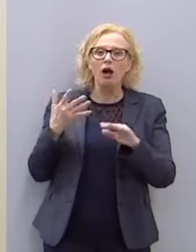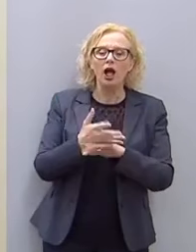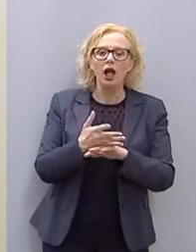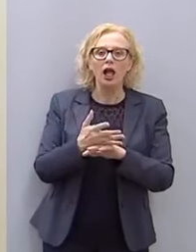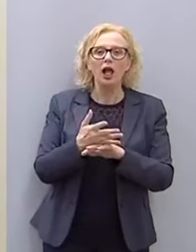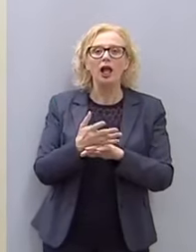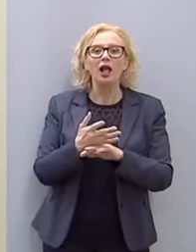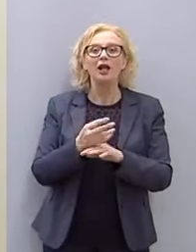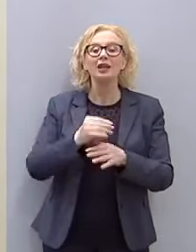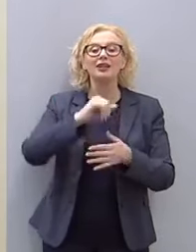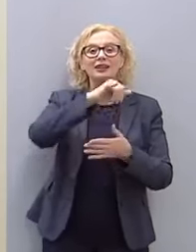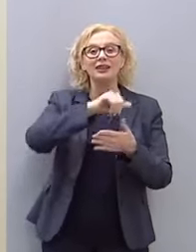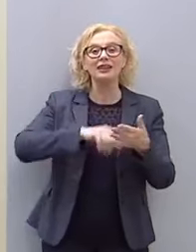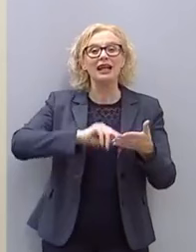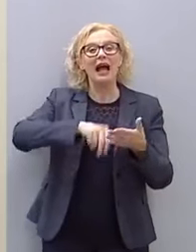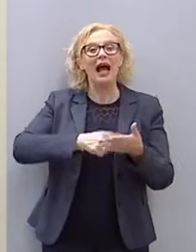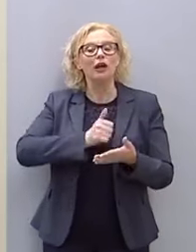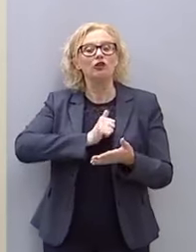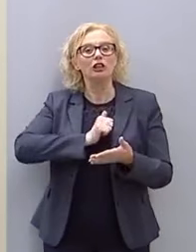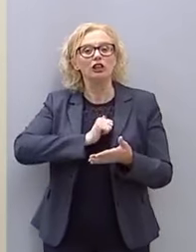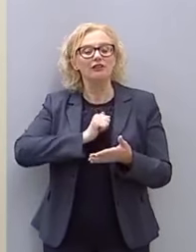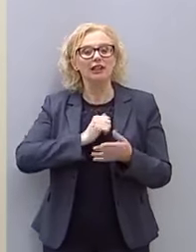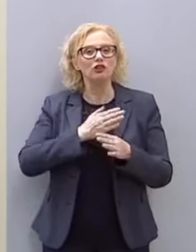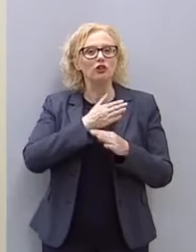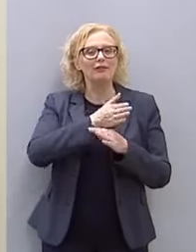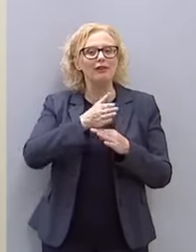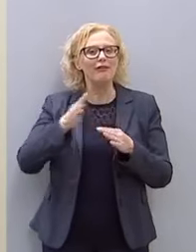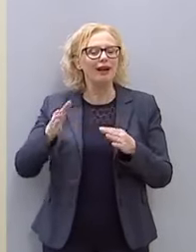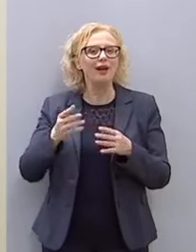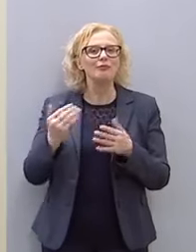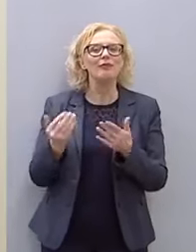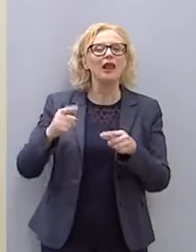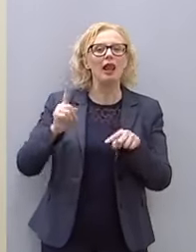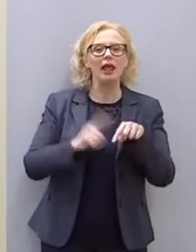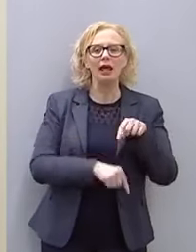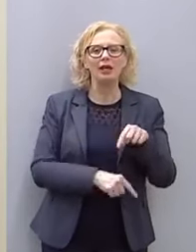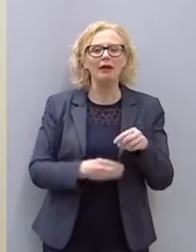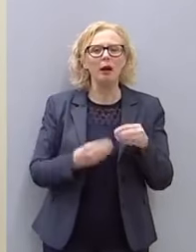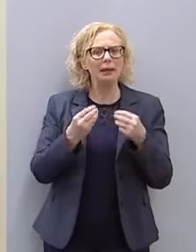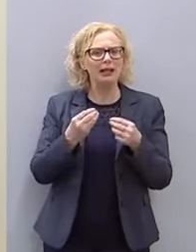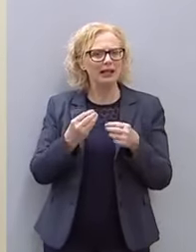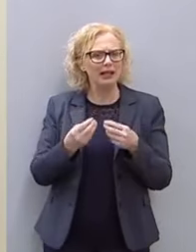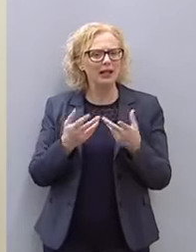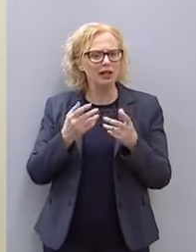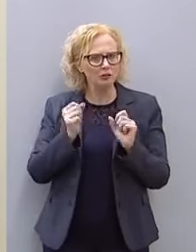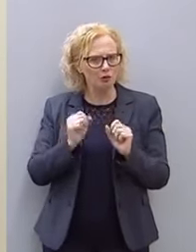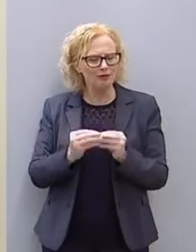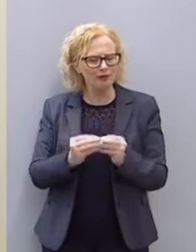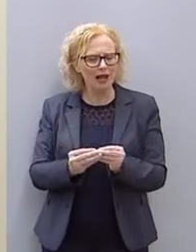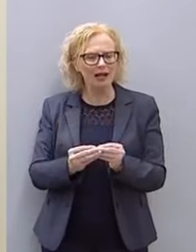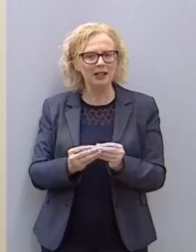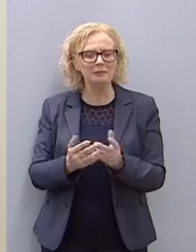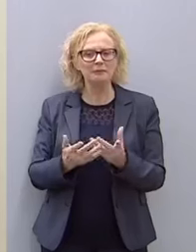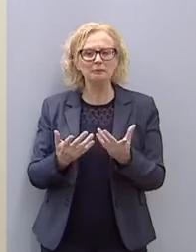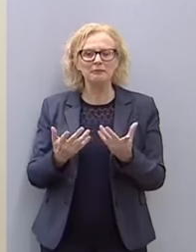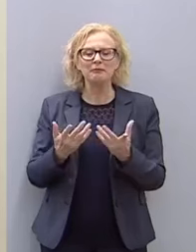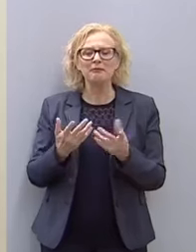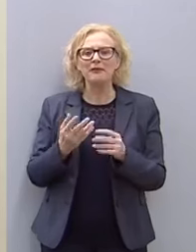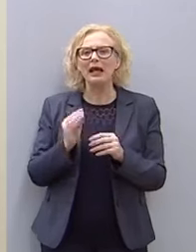l'autocertificazione almeno per gli spostamenti all'interno della provincia o della nostra regione insomma